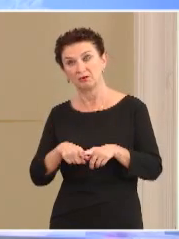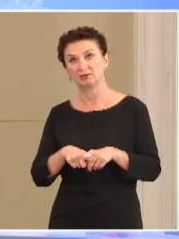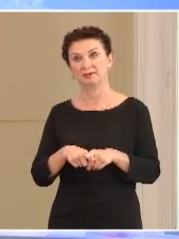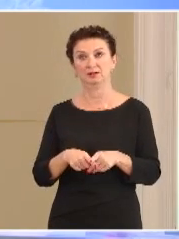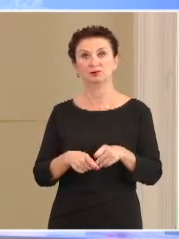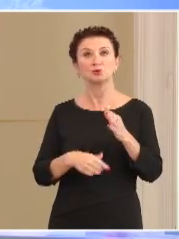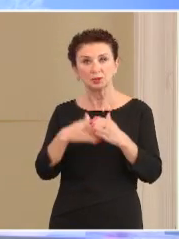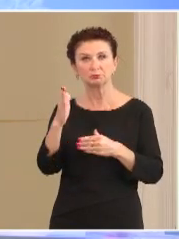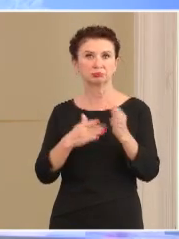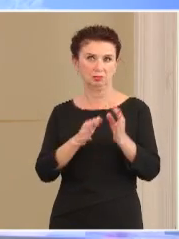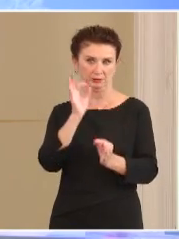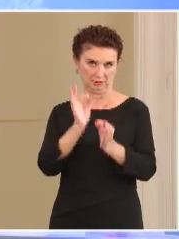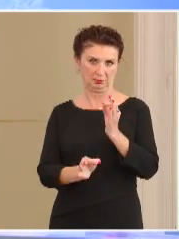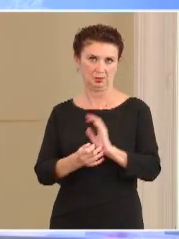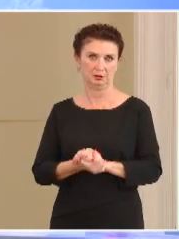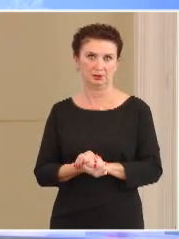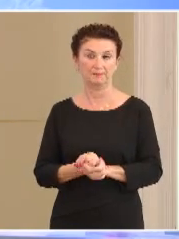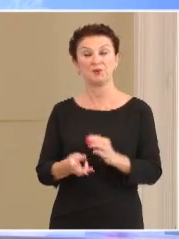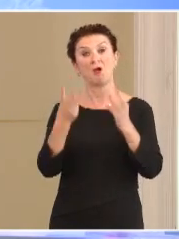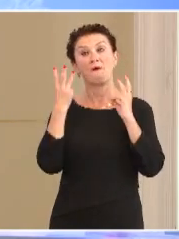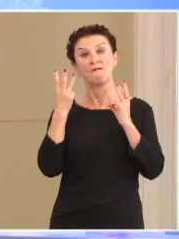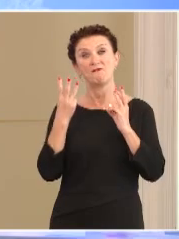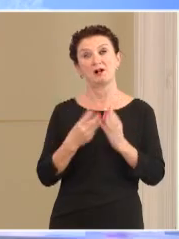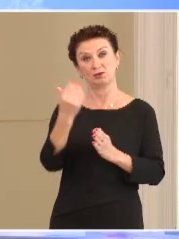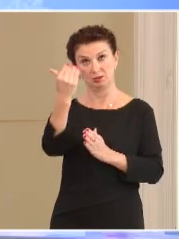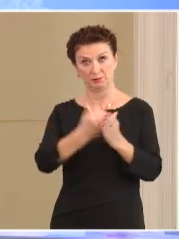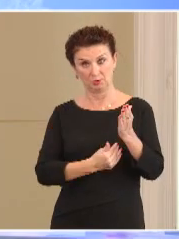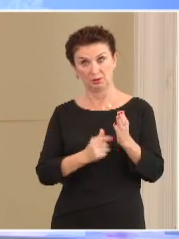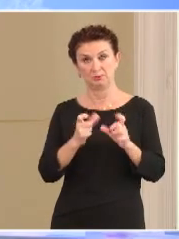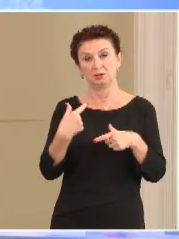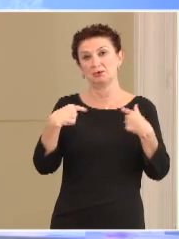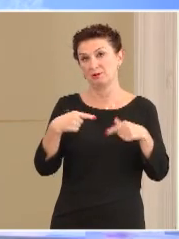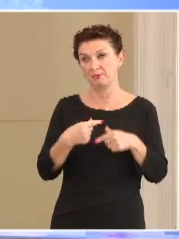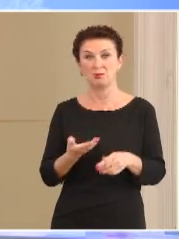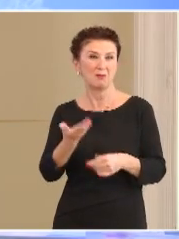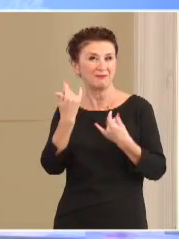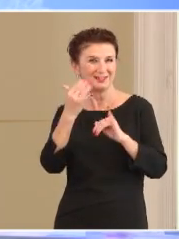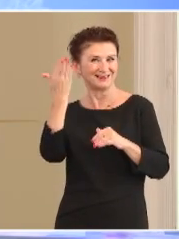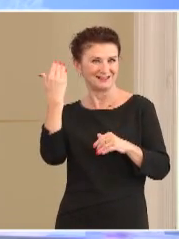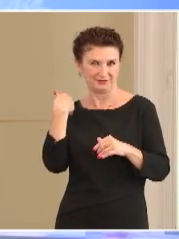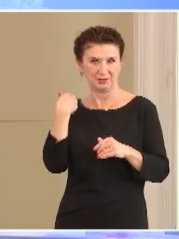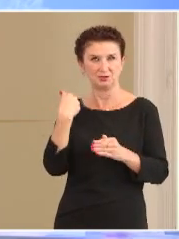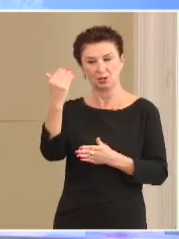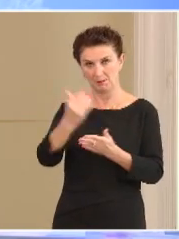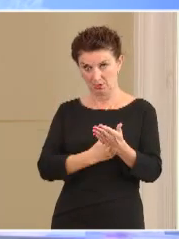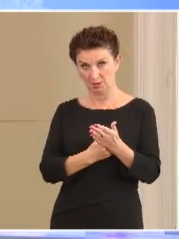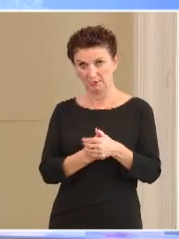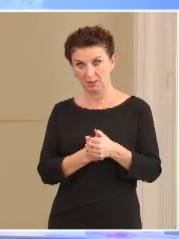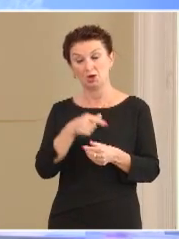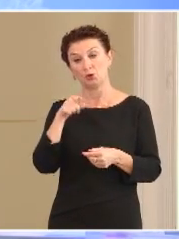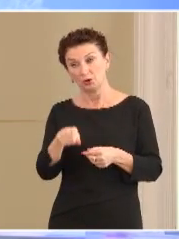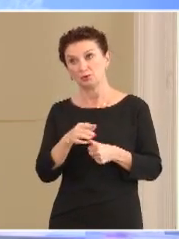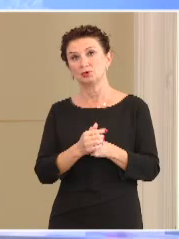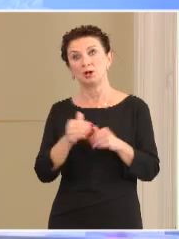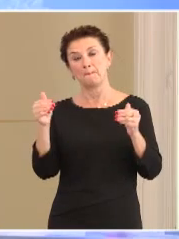Co jest ważne w tym programie, to jest to, czego nie było we wcześniejszych programach, a mianowicie elastyczne podejście do wyboru